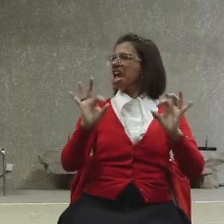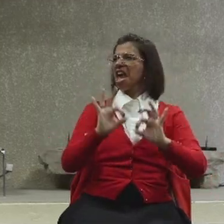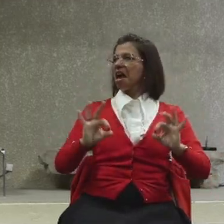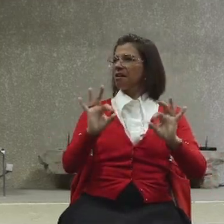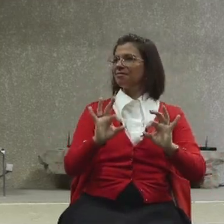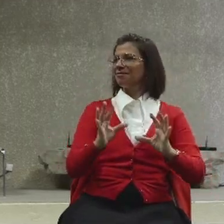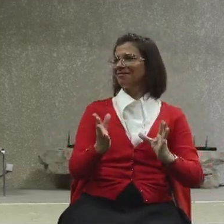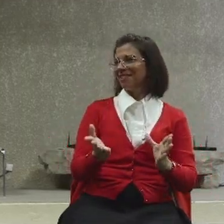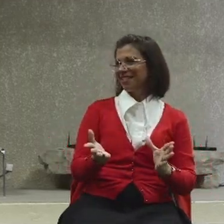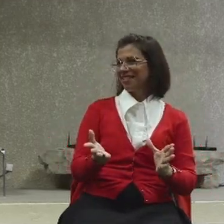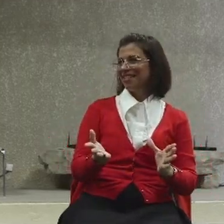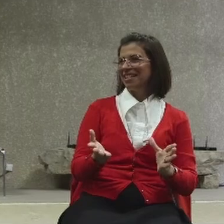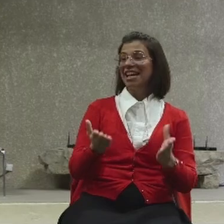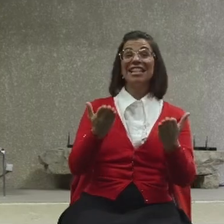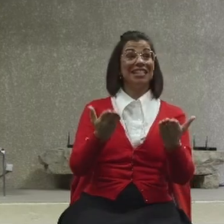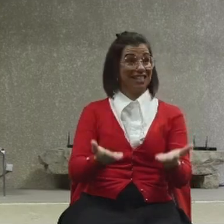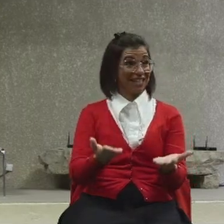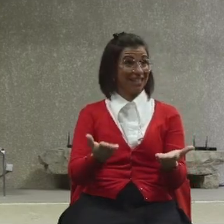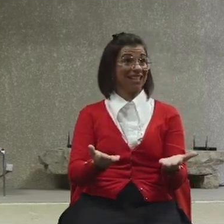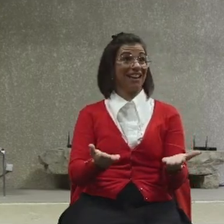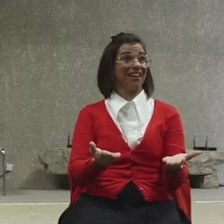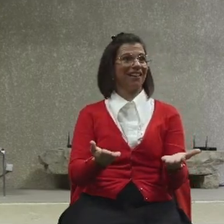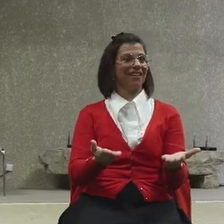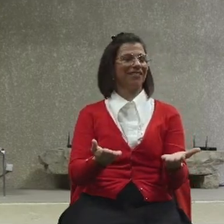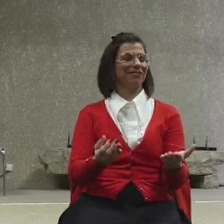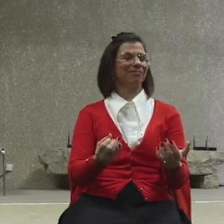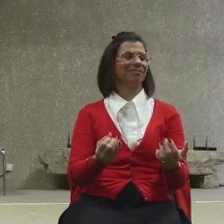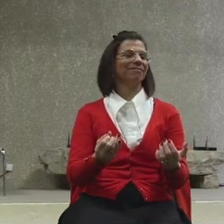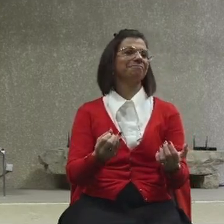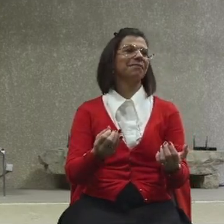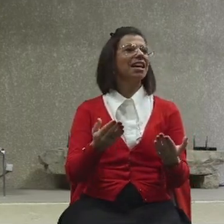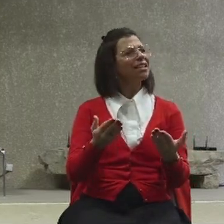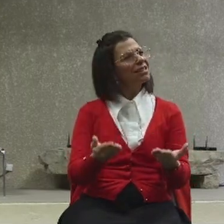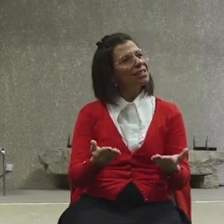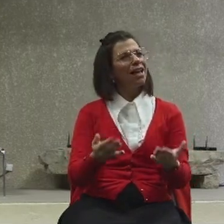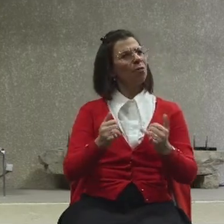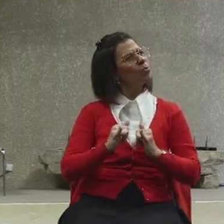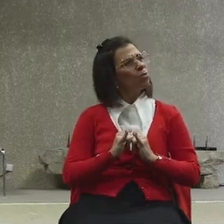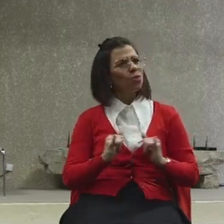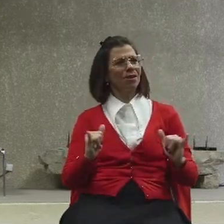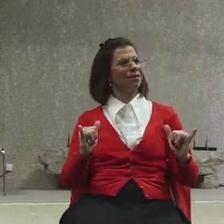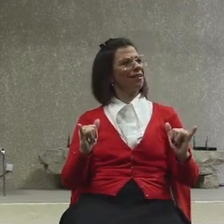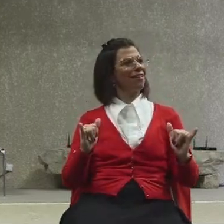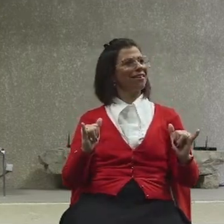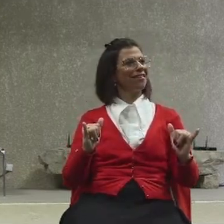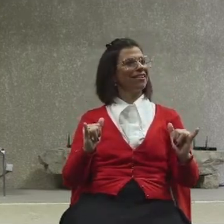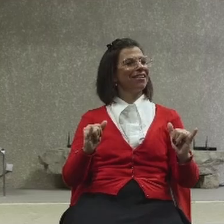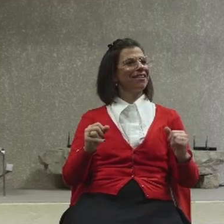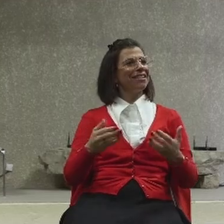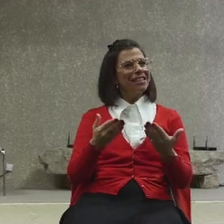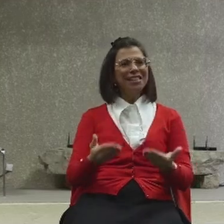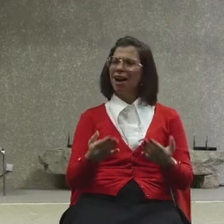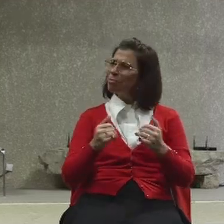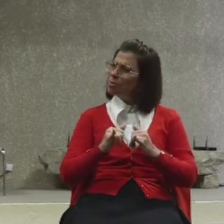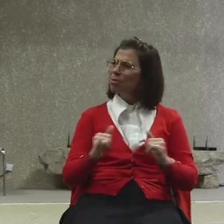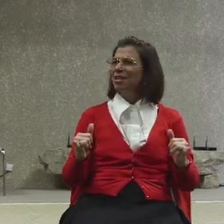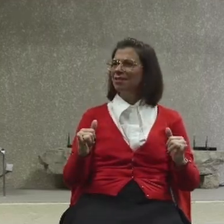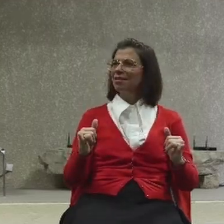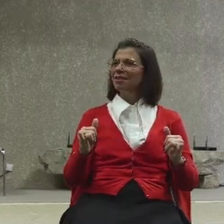Celui qui est mort est libre du péché. Quand on était dans la chair, on était sous l'emprise du